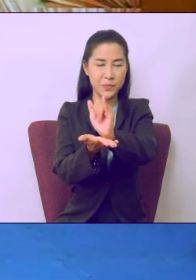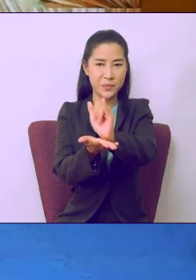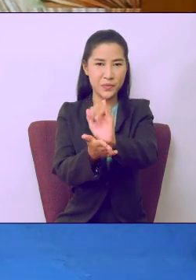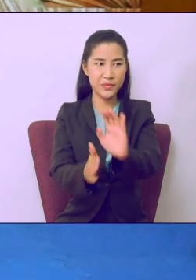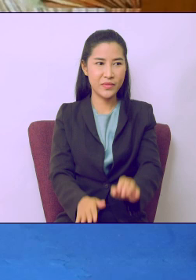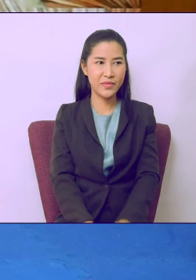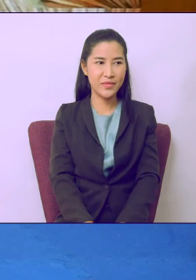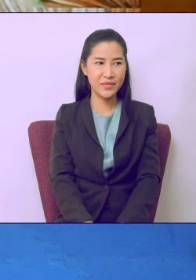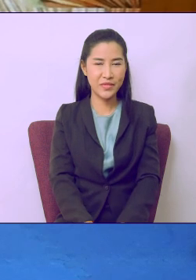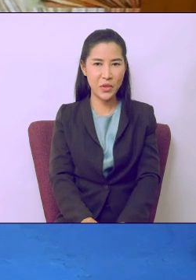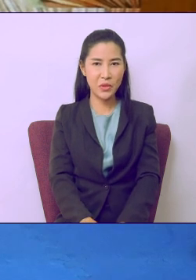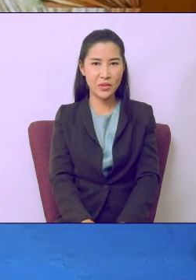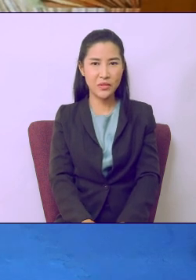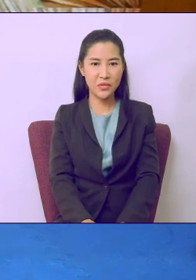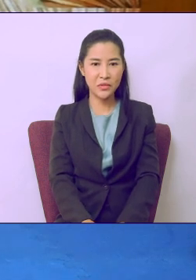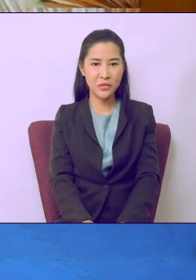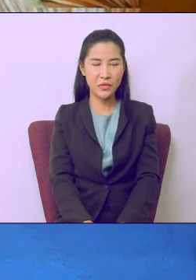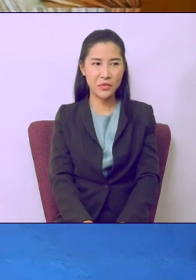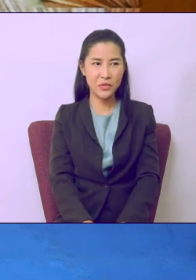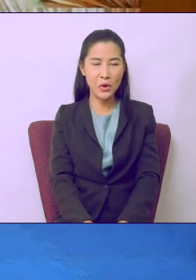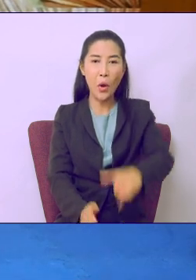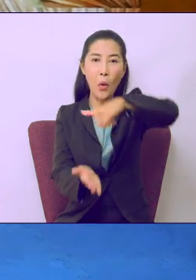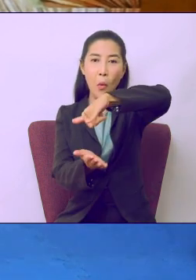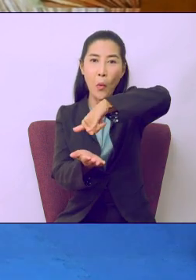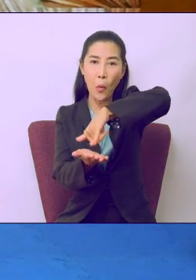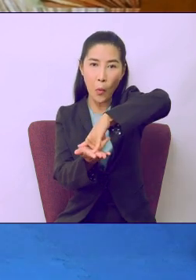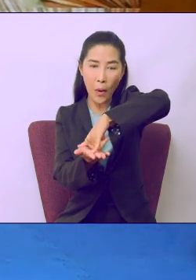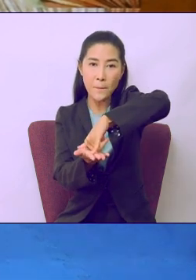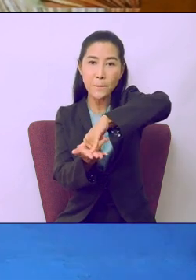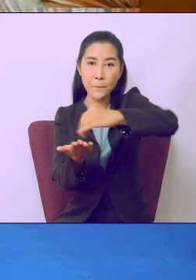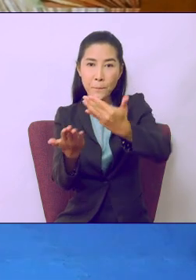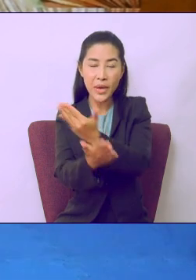เองอ่าจะนอนคว่ำแล้วสิ